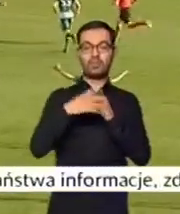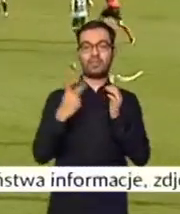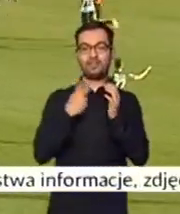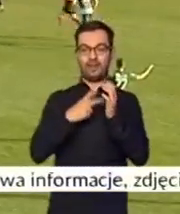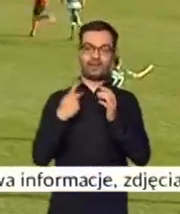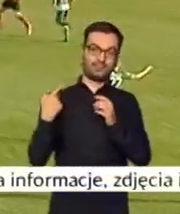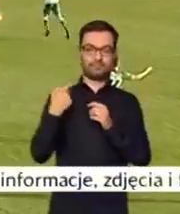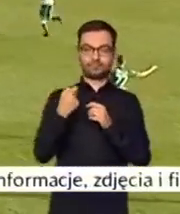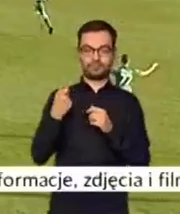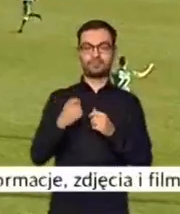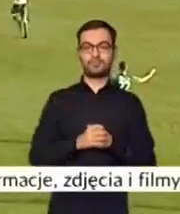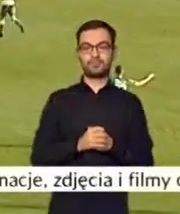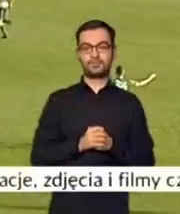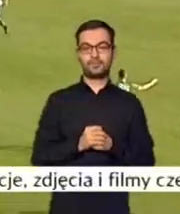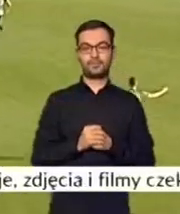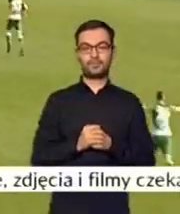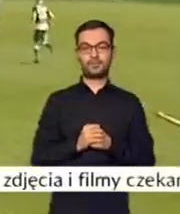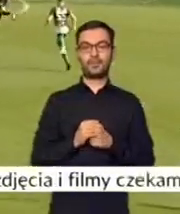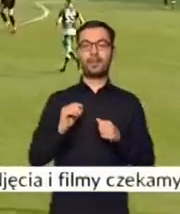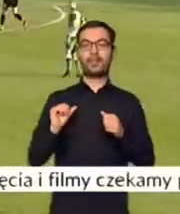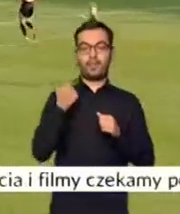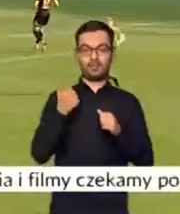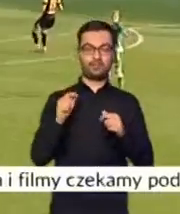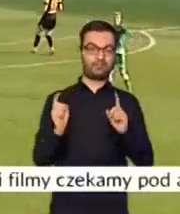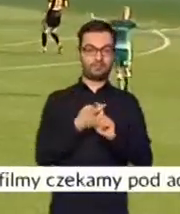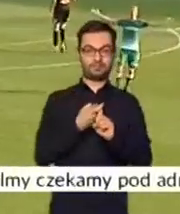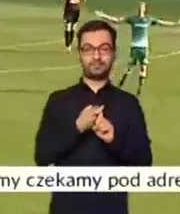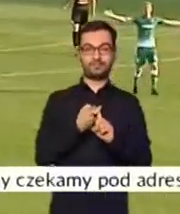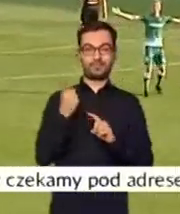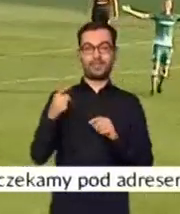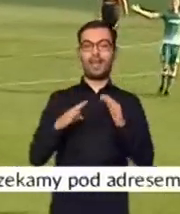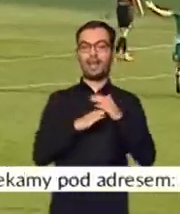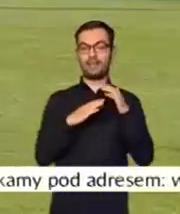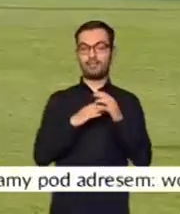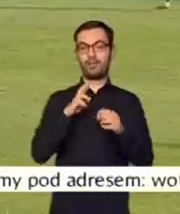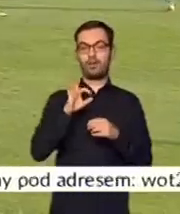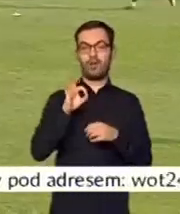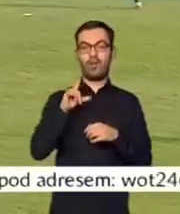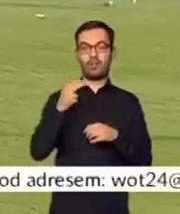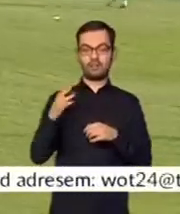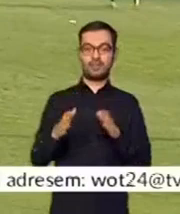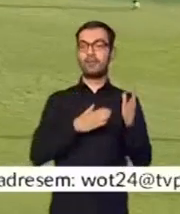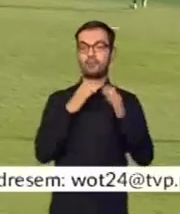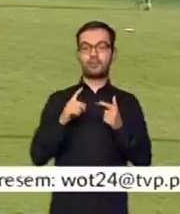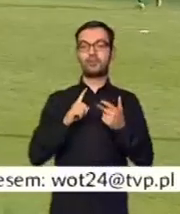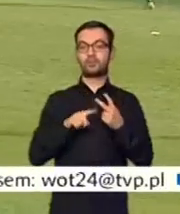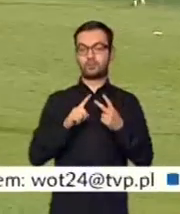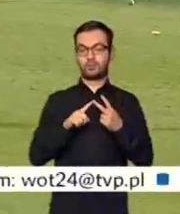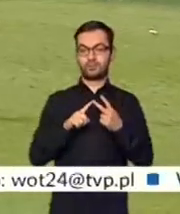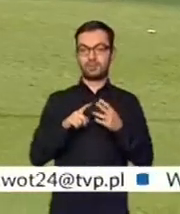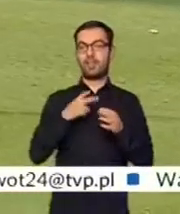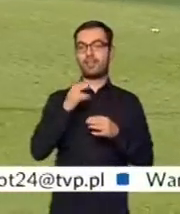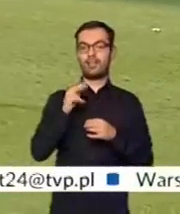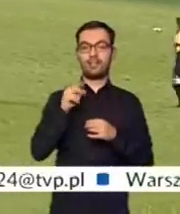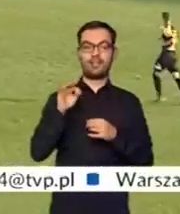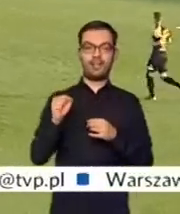dwukrotnie pokonali bramkarza Siarki. Najpierw celnym strzałem popisał się rezerwowy Jakub Rolinc, a chwilę później gości dobił Patryk